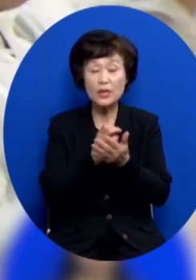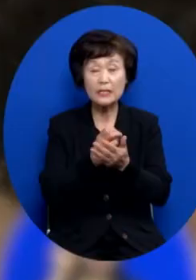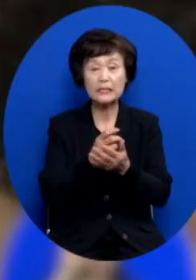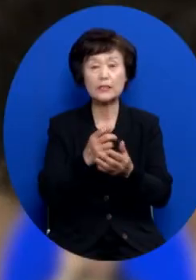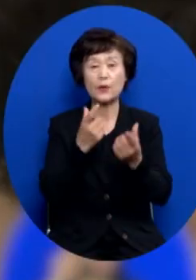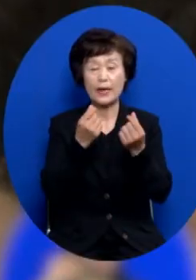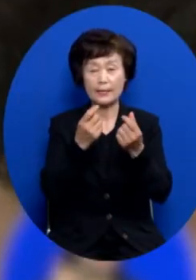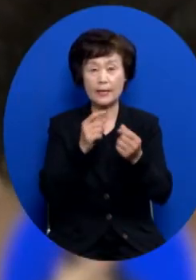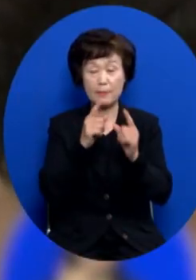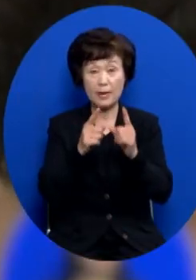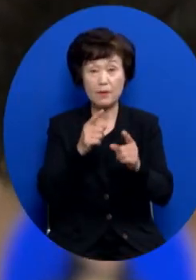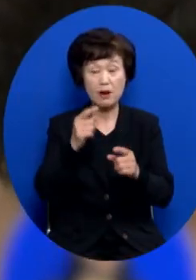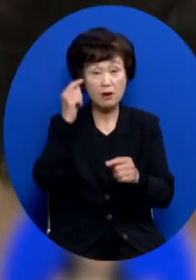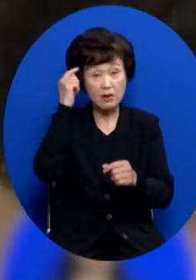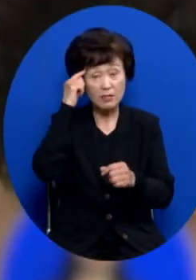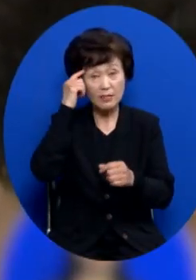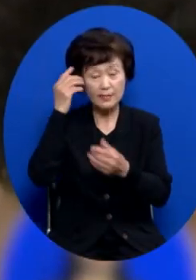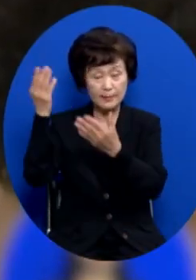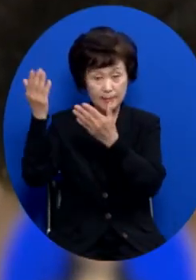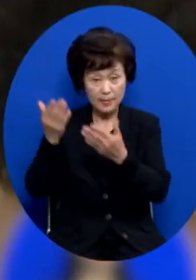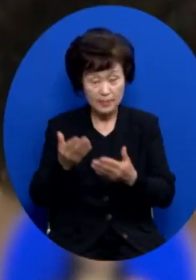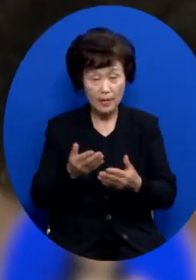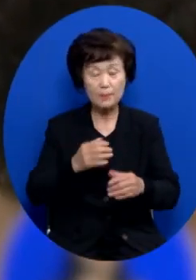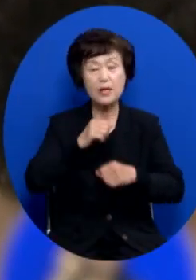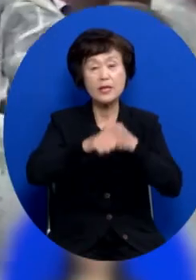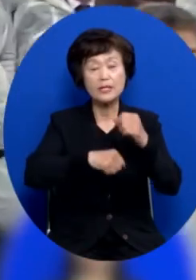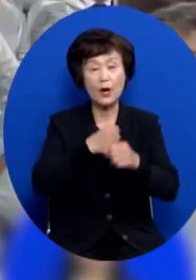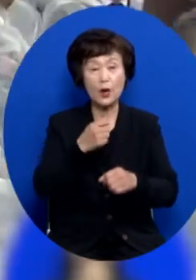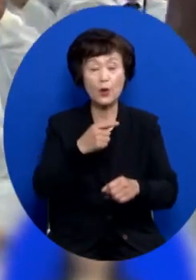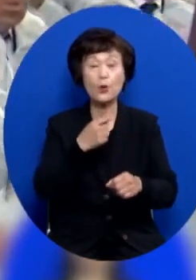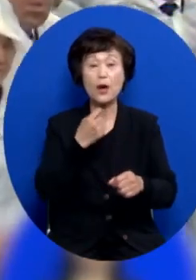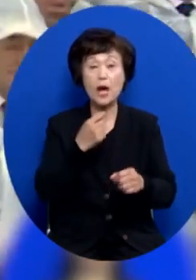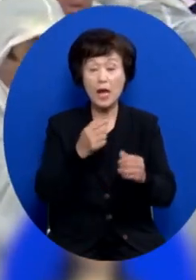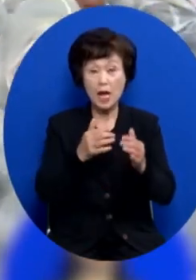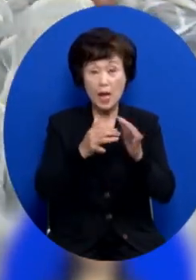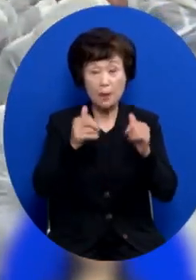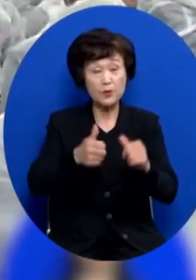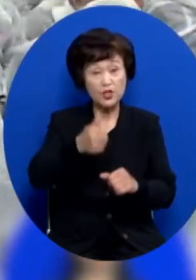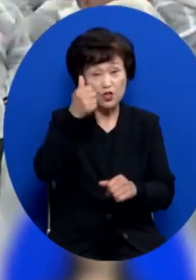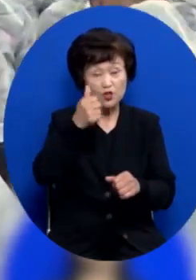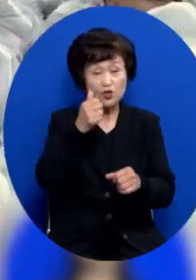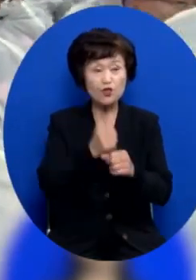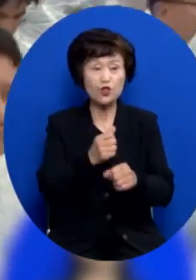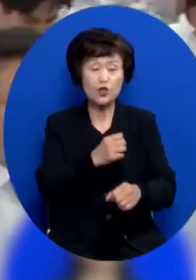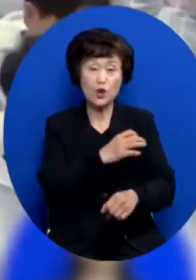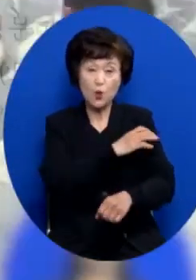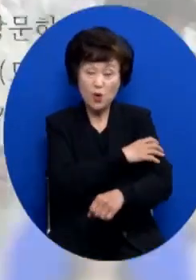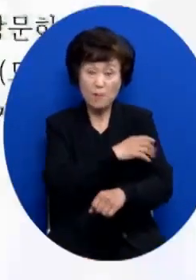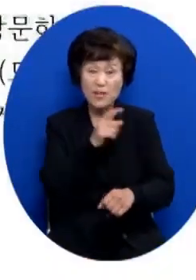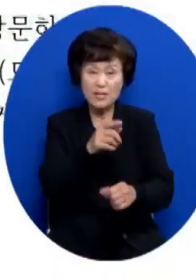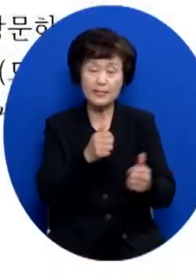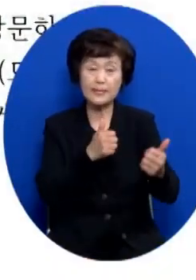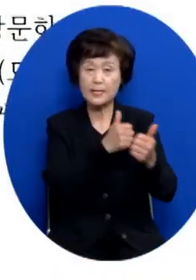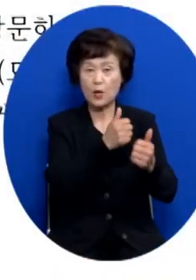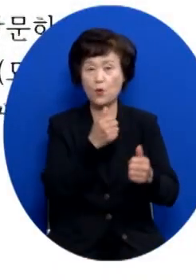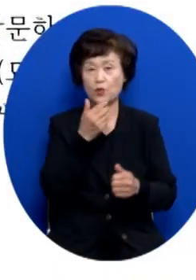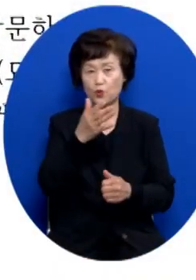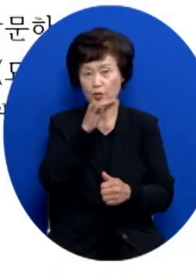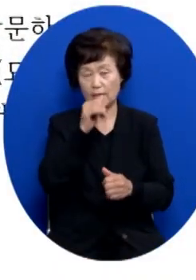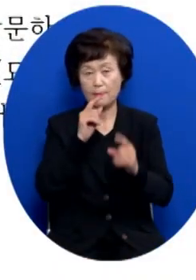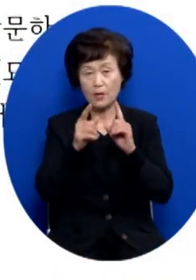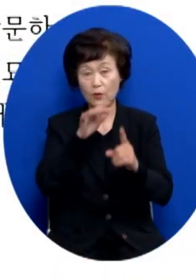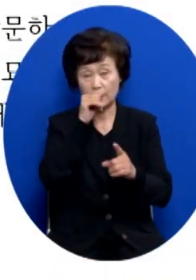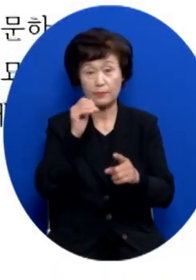않고 계승한다면 자유와 민주주의를 위협하는 모든 세력과 도전에 맞서 싸워야 한다고 강조했습니다. 한편